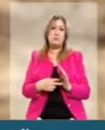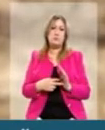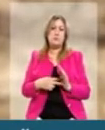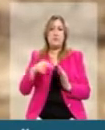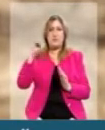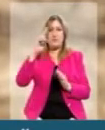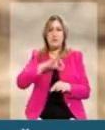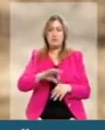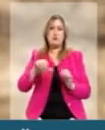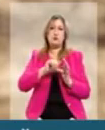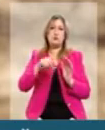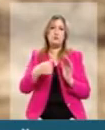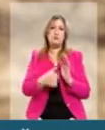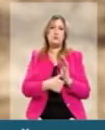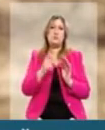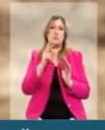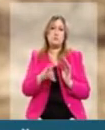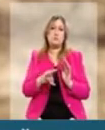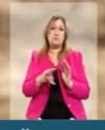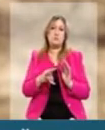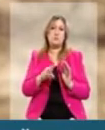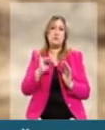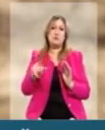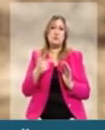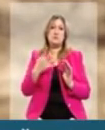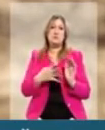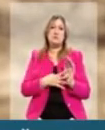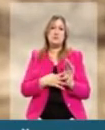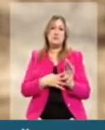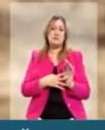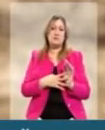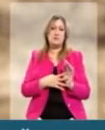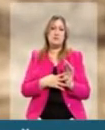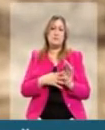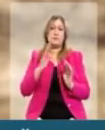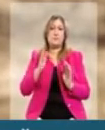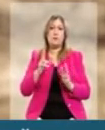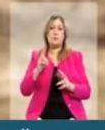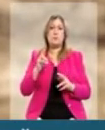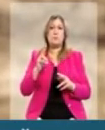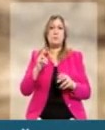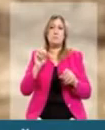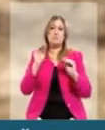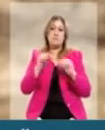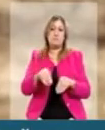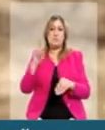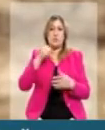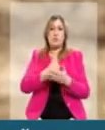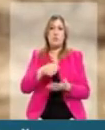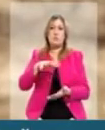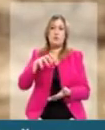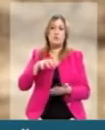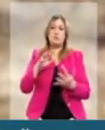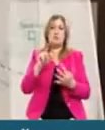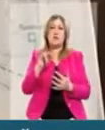проложить водопровод 6,6 километров из 39 километров. То есть будет построен водопровод до насосной станции